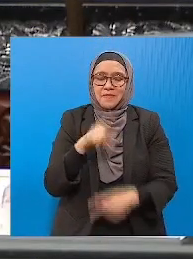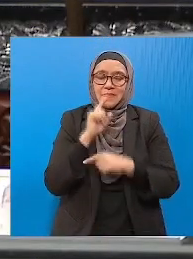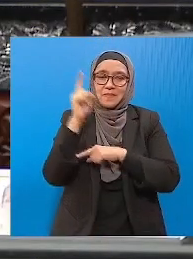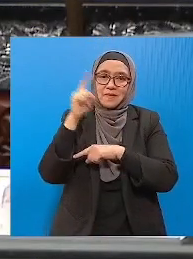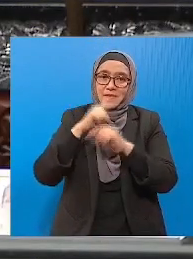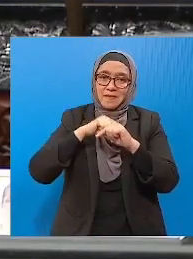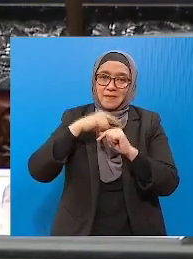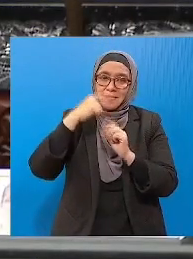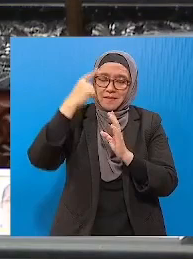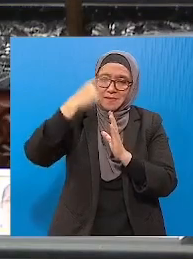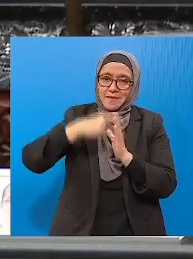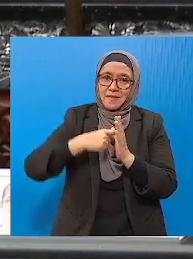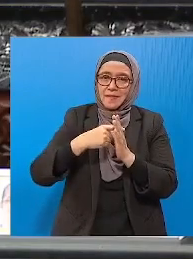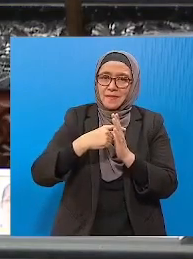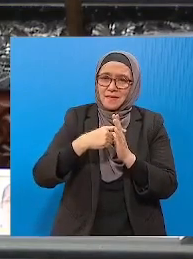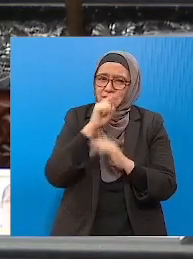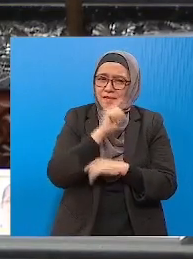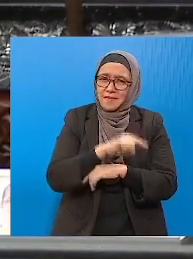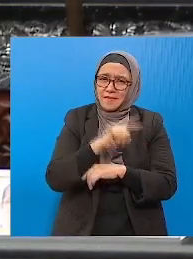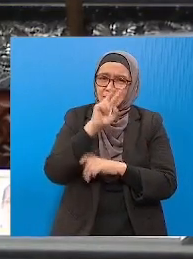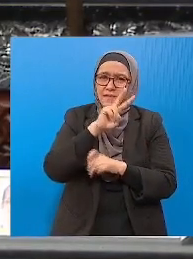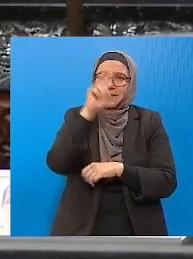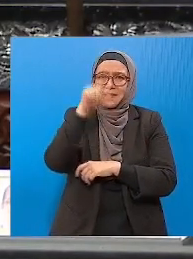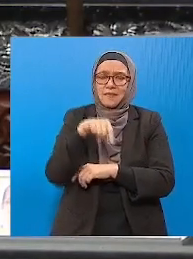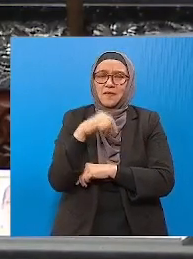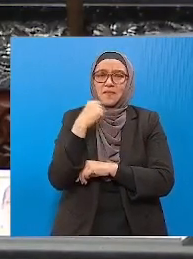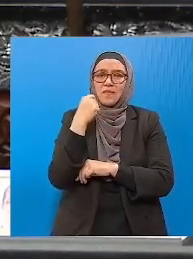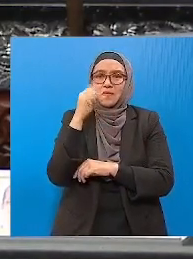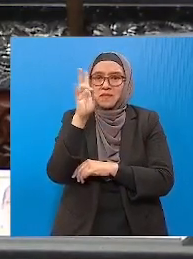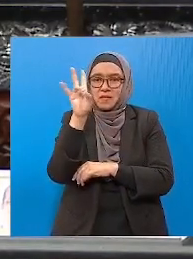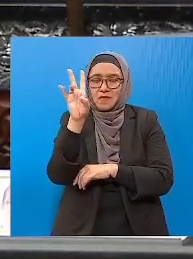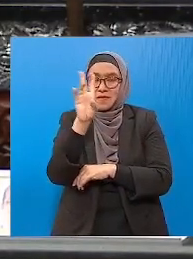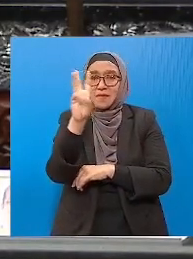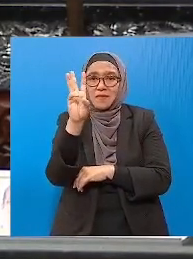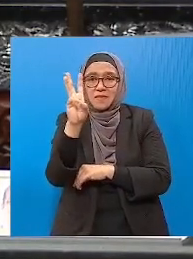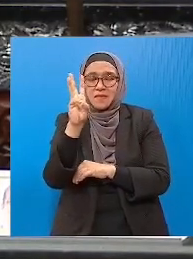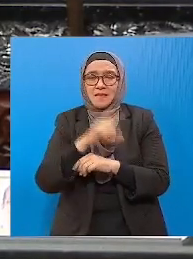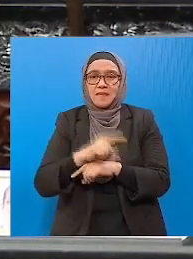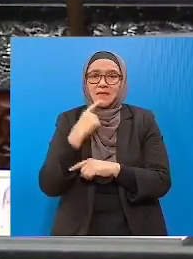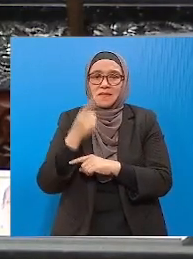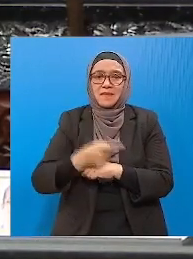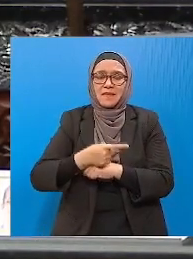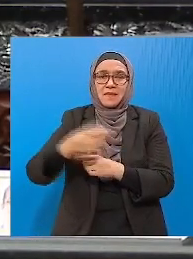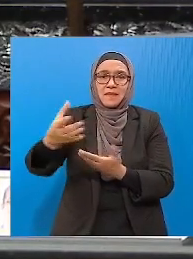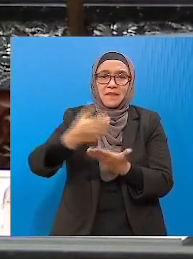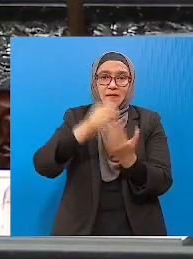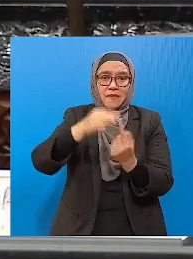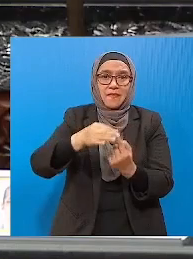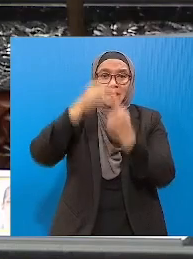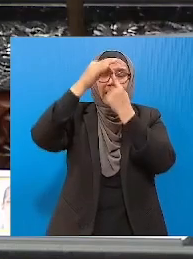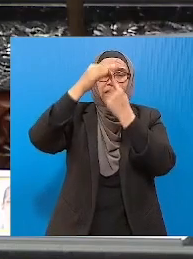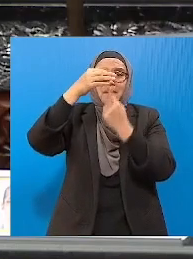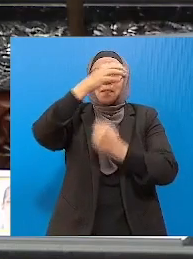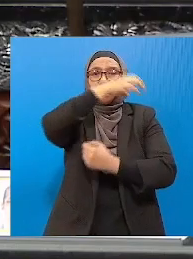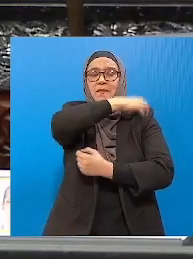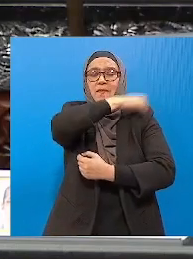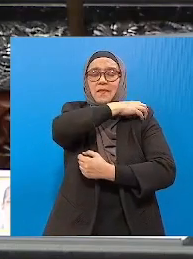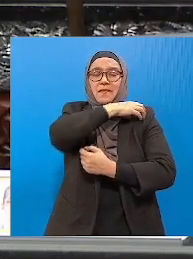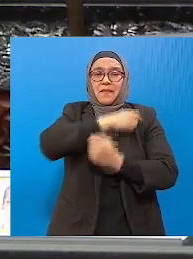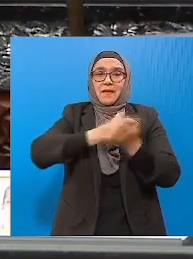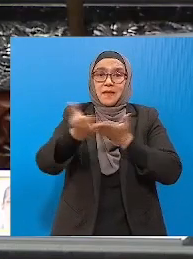Malaysia telah mengumumkannya pengambilan fast ramai 18700 dua orang pegawai perkhidmatan